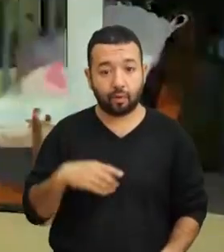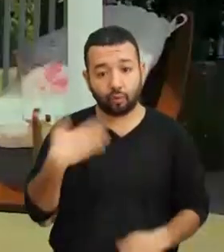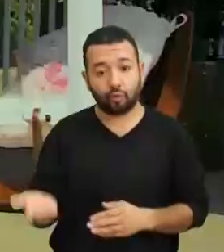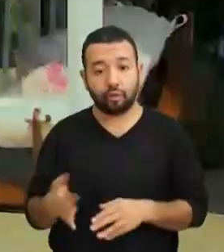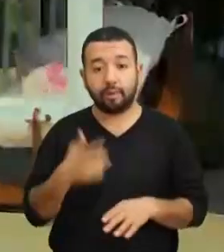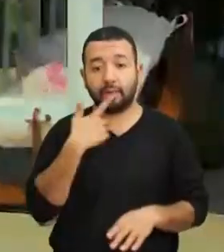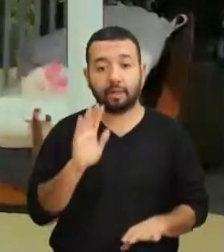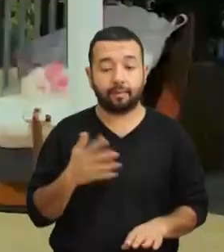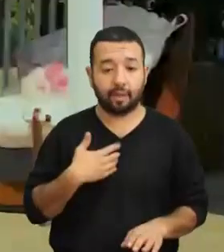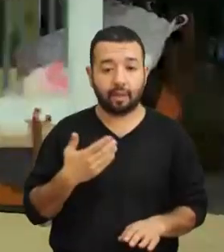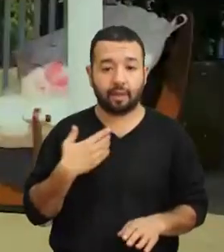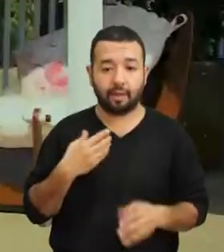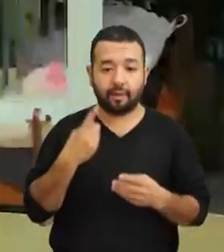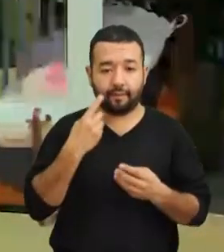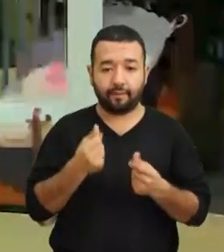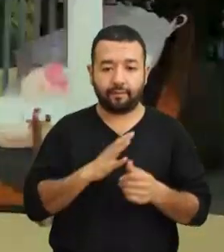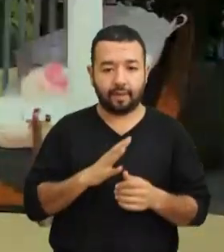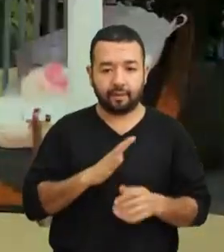deme Mehmet. Mahvur olursun.